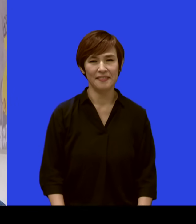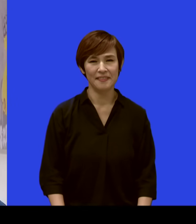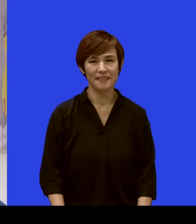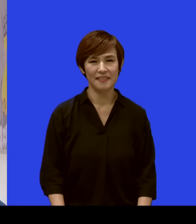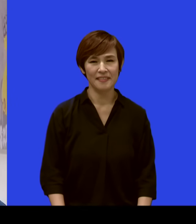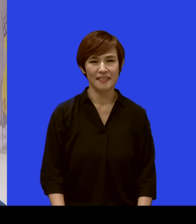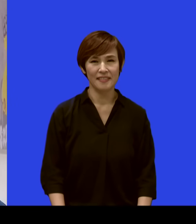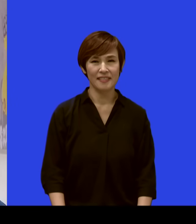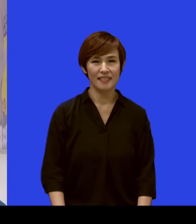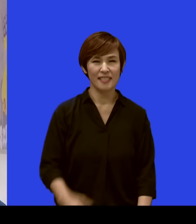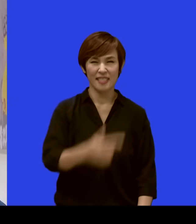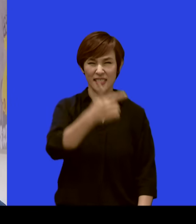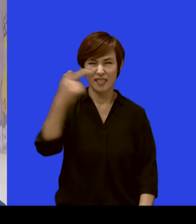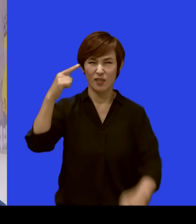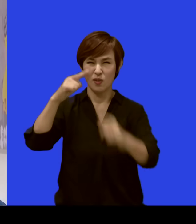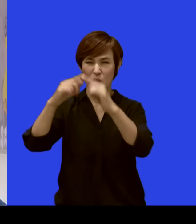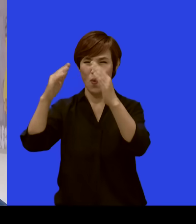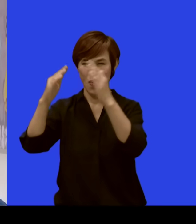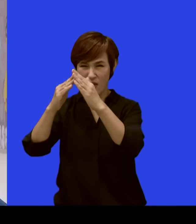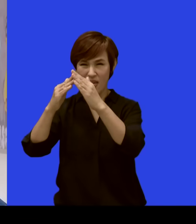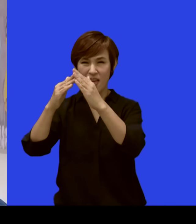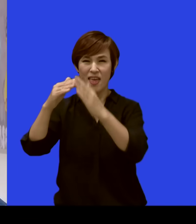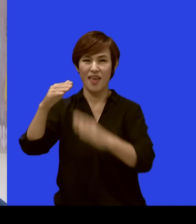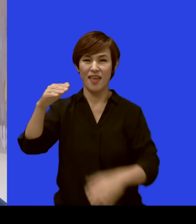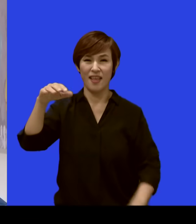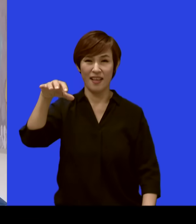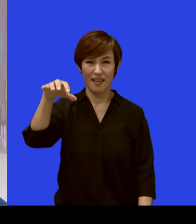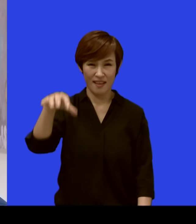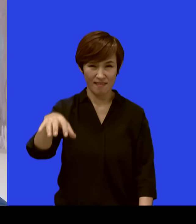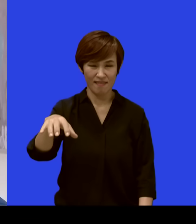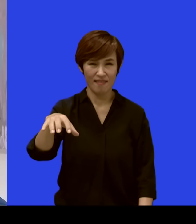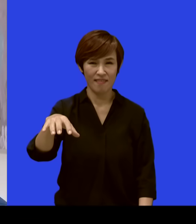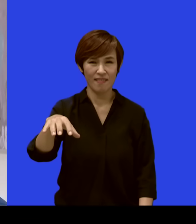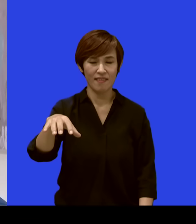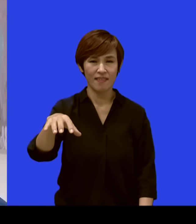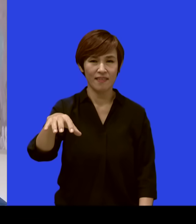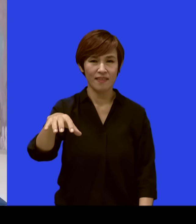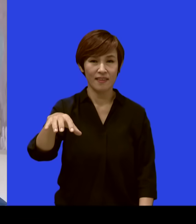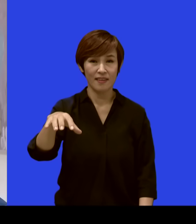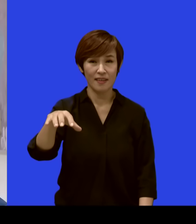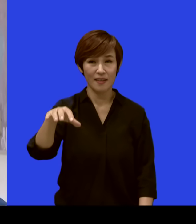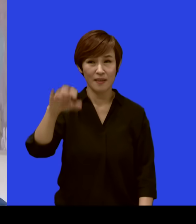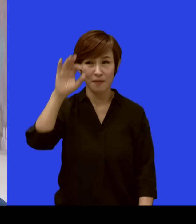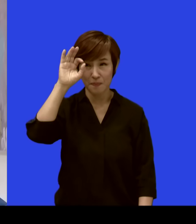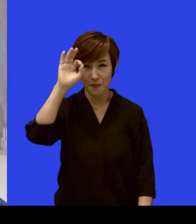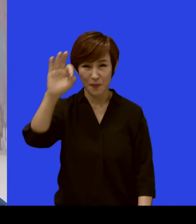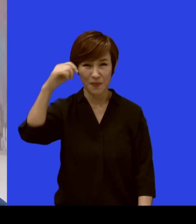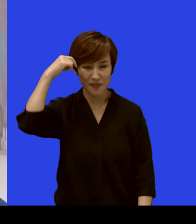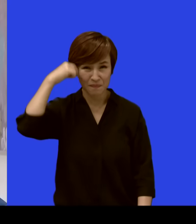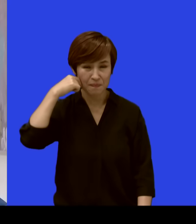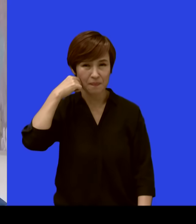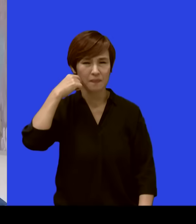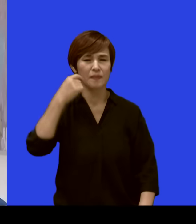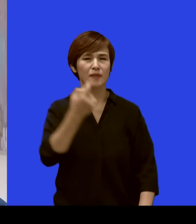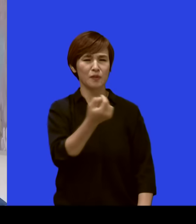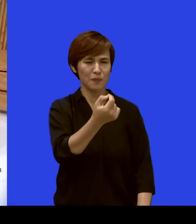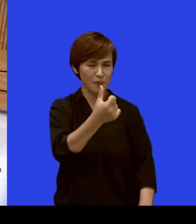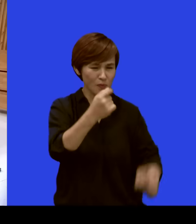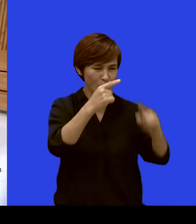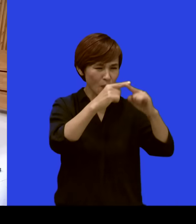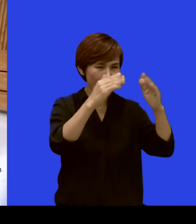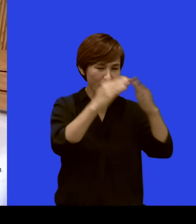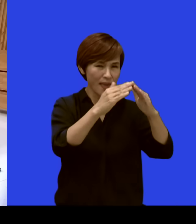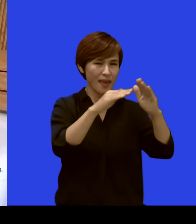기독교, 그리고 교회 그거 갖고 제가 문제를 삼거나 또 교육을 하던 것과 제가 이제 지하에 있는 저는 지하 벙커라고